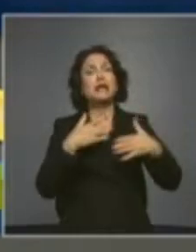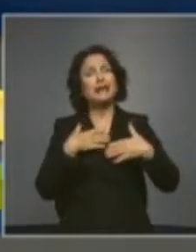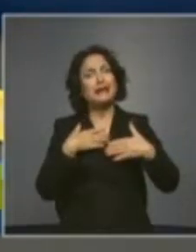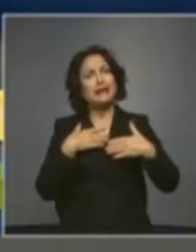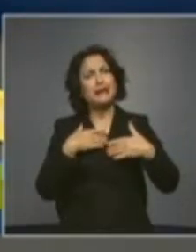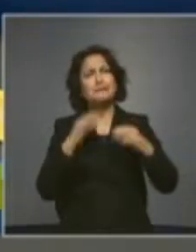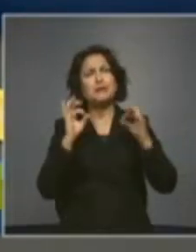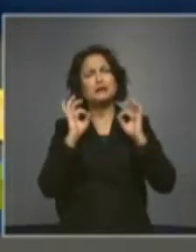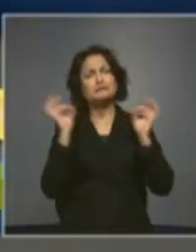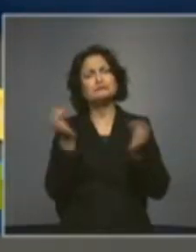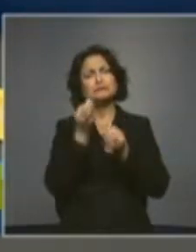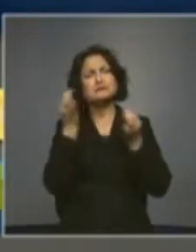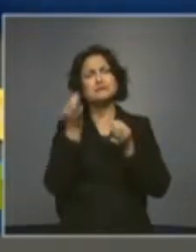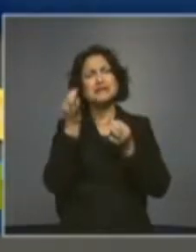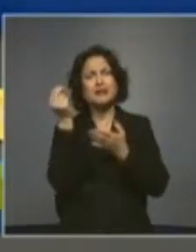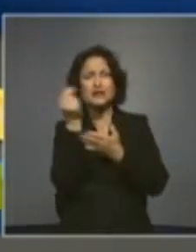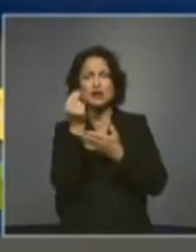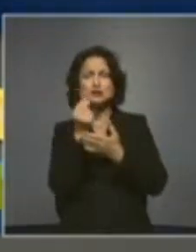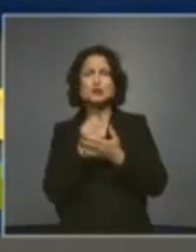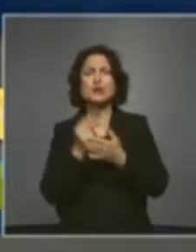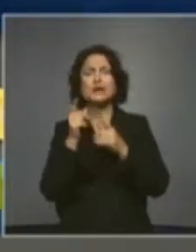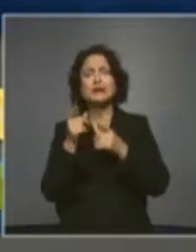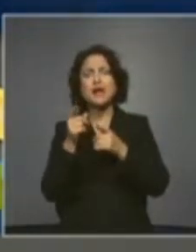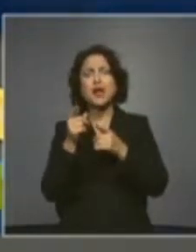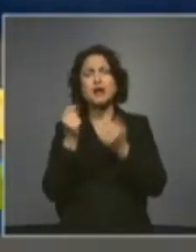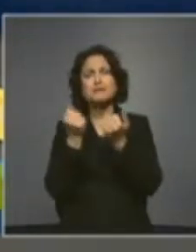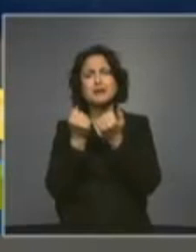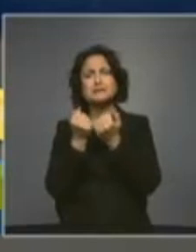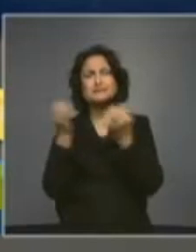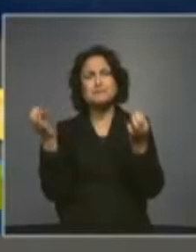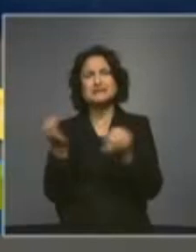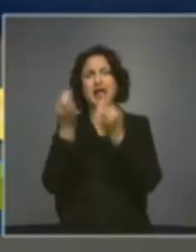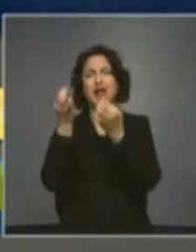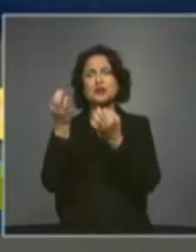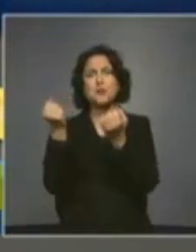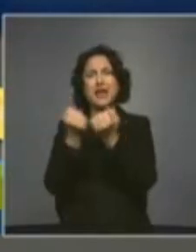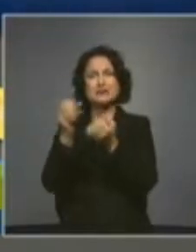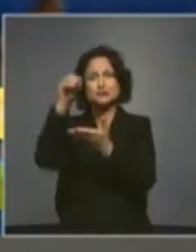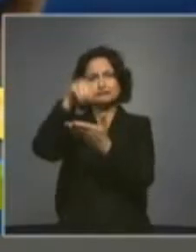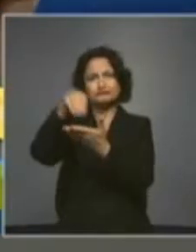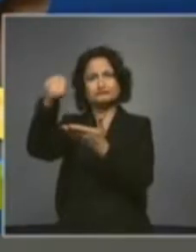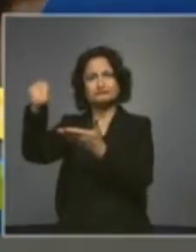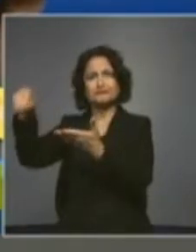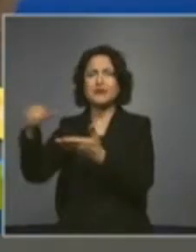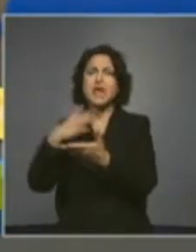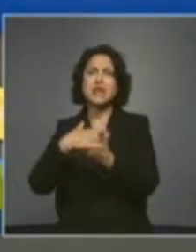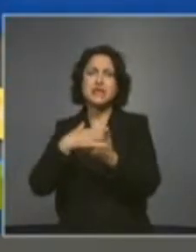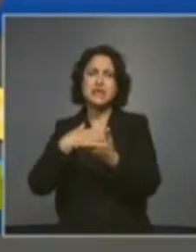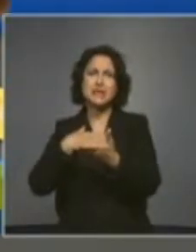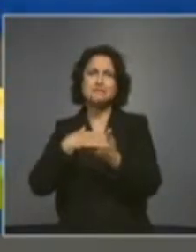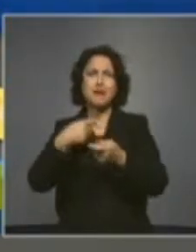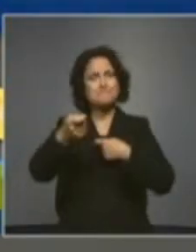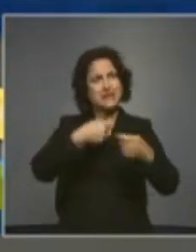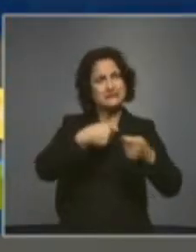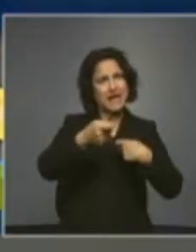им помагат да ги сложат на правилните места. И когато сортирате достатъчно отпадъци пред вас, имаме един пазар, в който ние